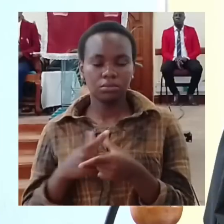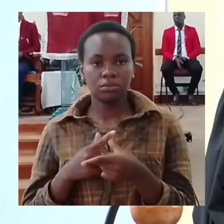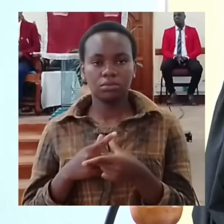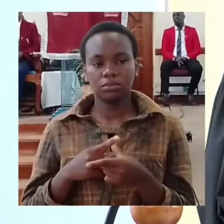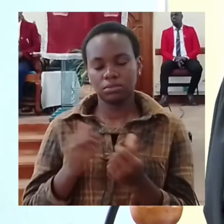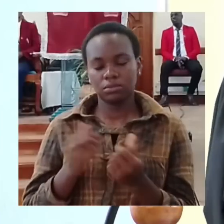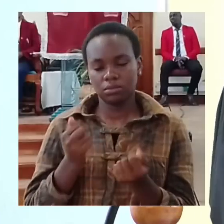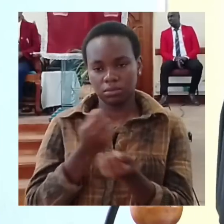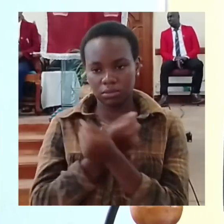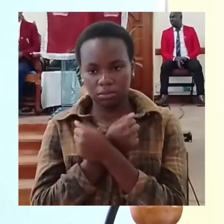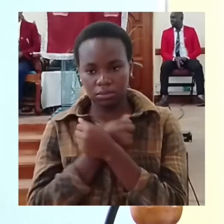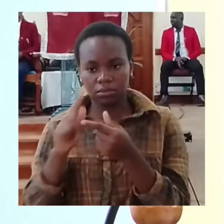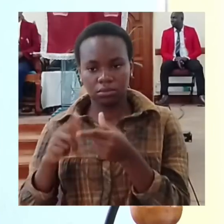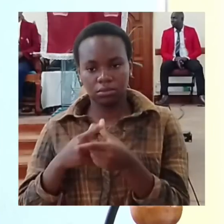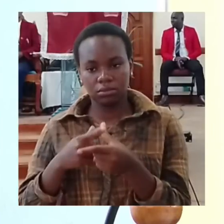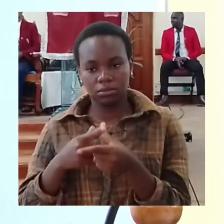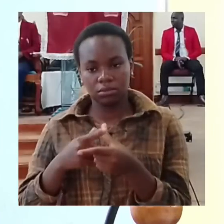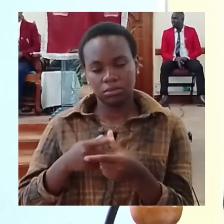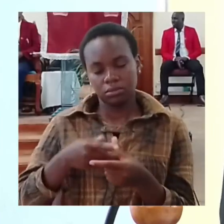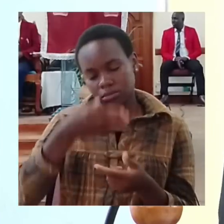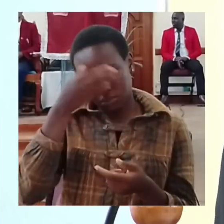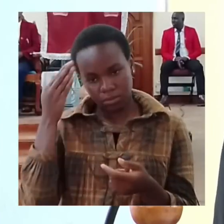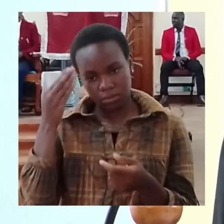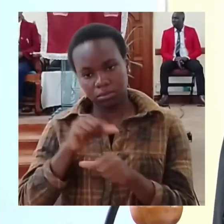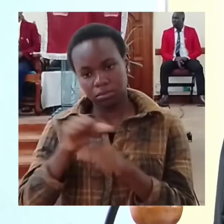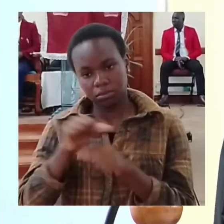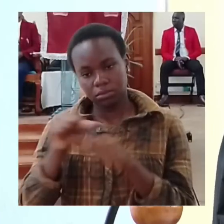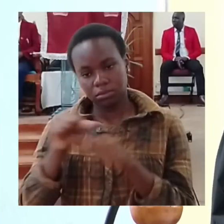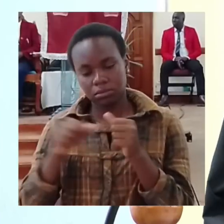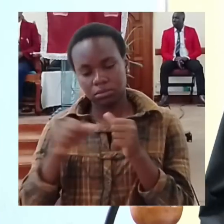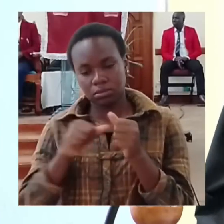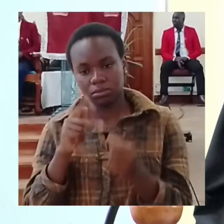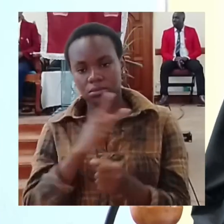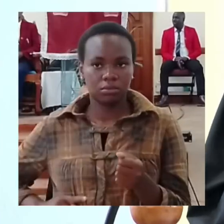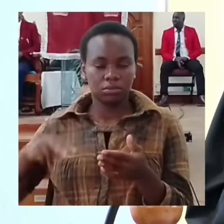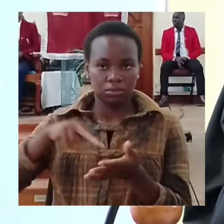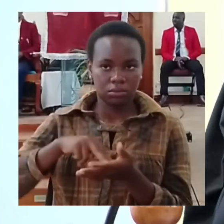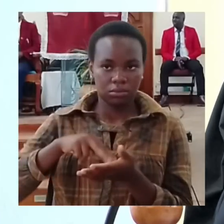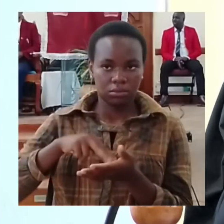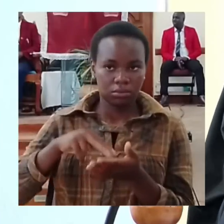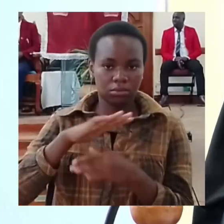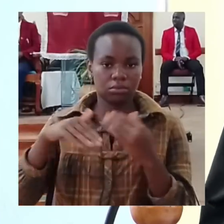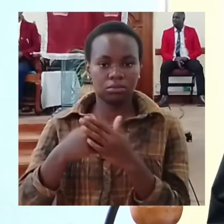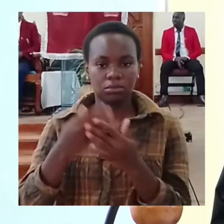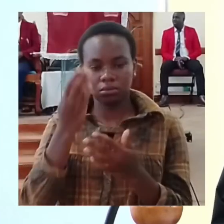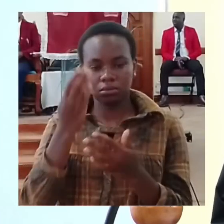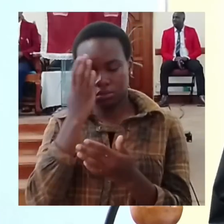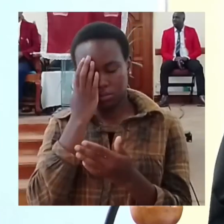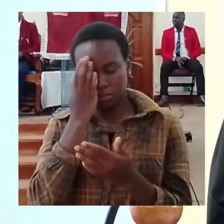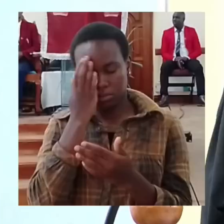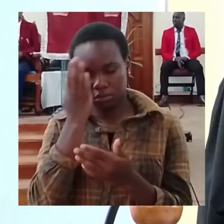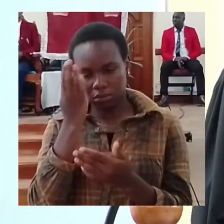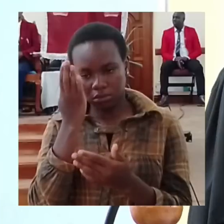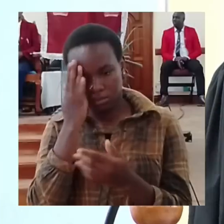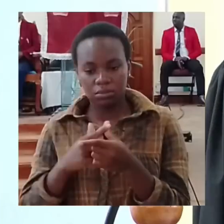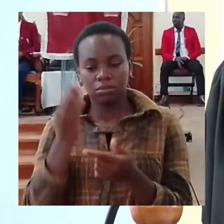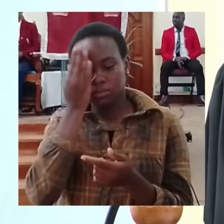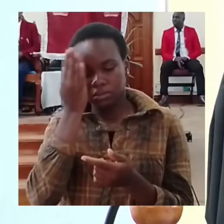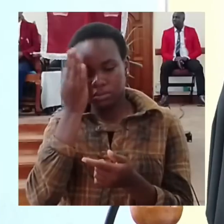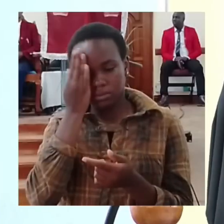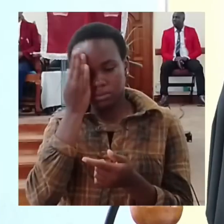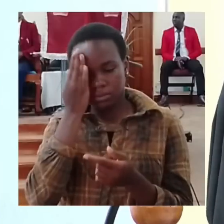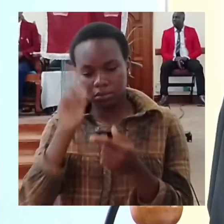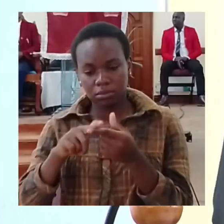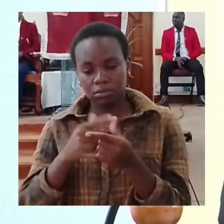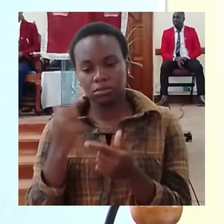akiyenda akiriganirwo ati ta muthamaki arugamagirira Israeli na Israeli ni